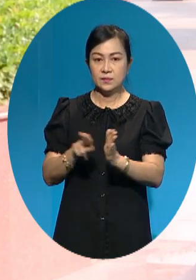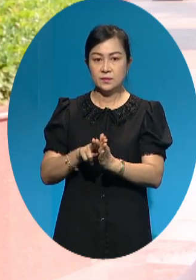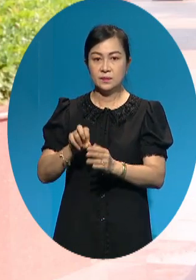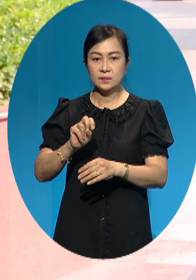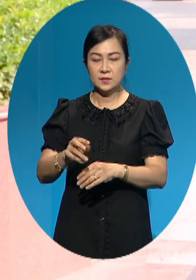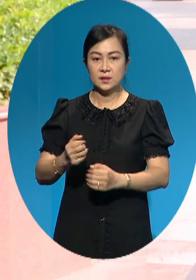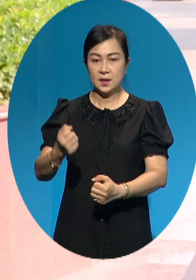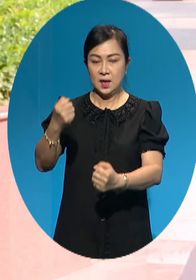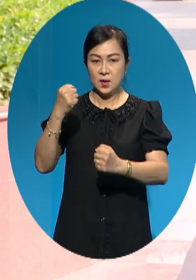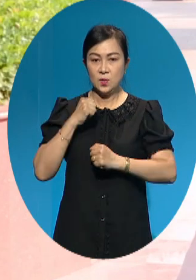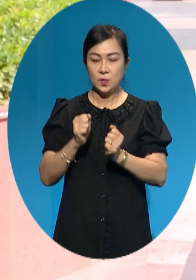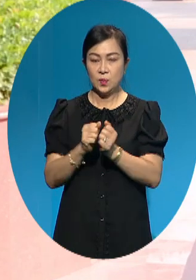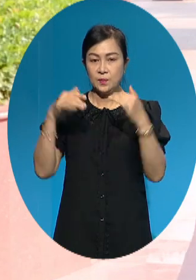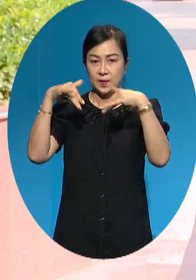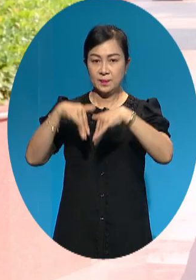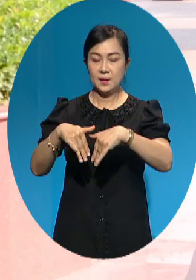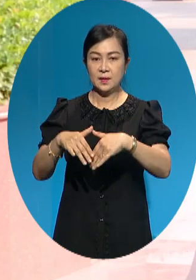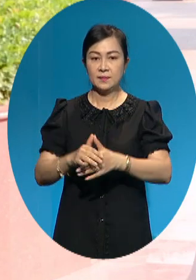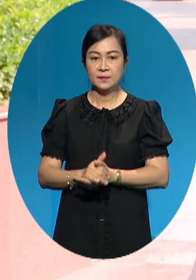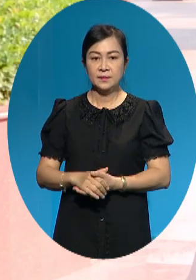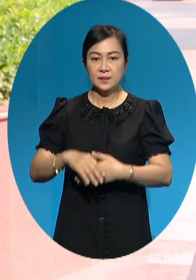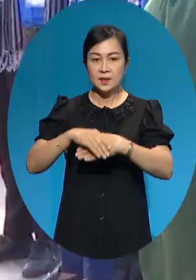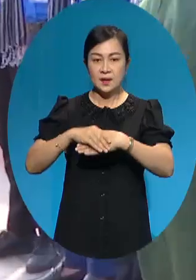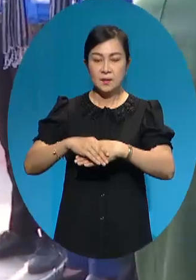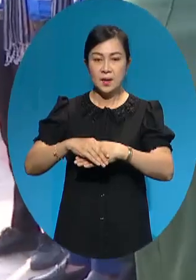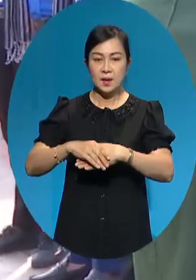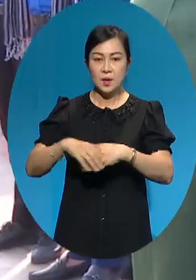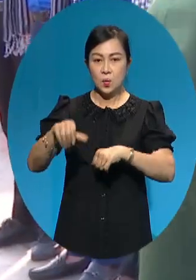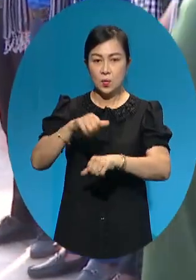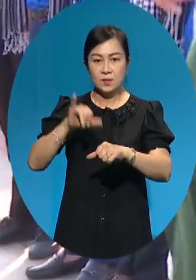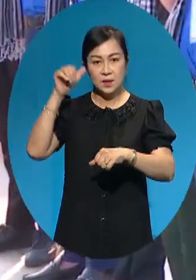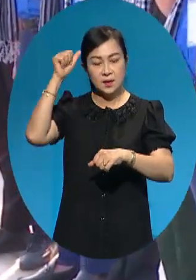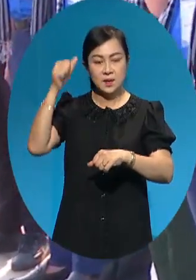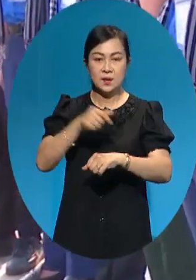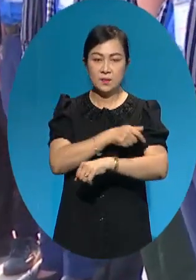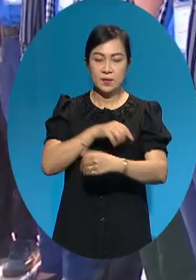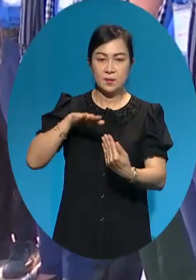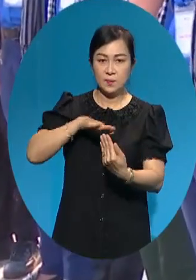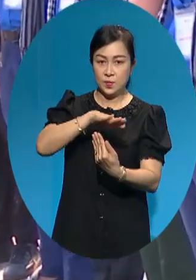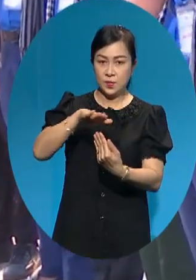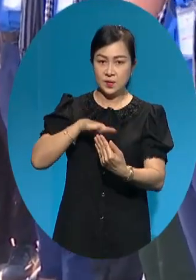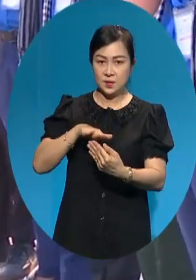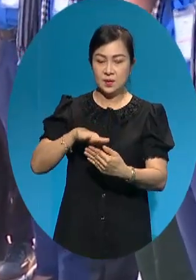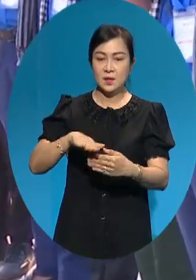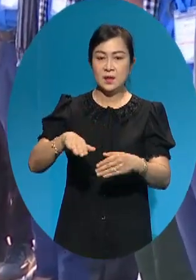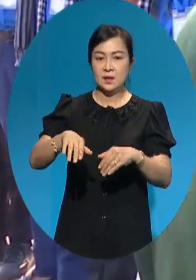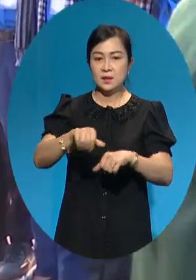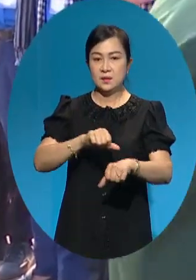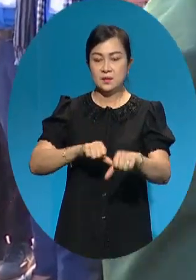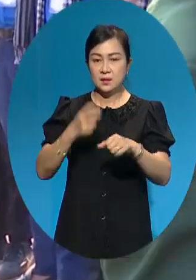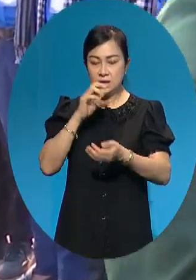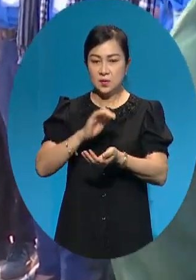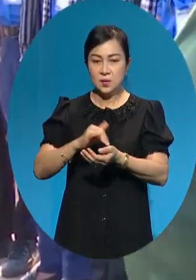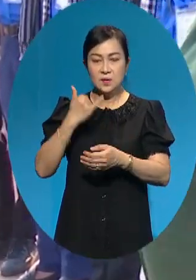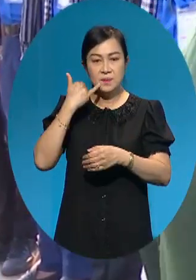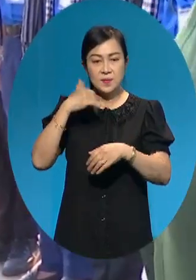đơn vị ở hải quân để cùng tham gia trong hội trại. Các bạn cũng thực hiện các hoạt động ý nghĩa gắn với lại bảo vệ môi trường cũng như thực hiện các hoạt động giữ gìn biển